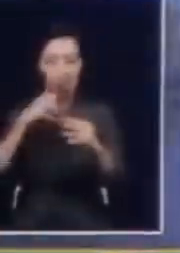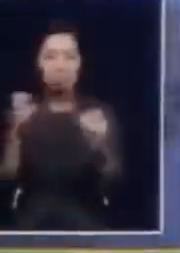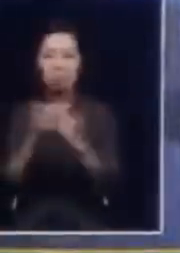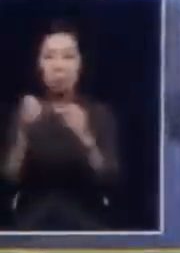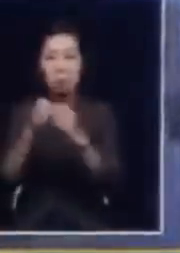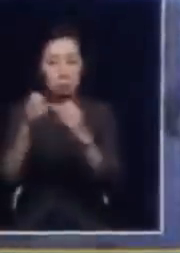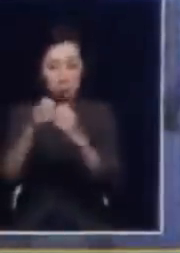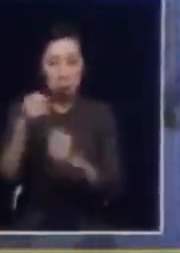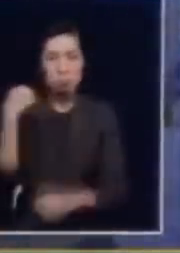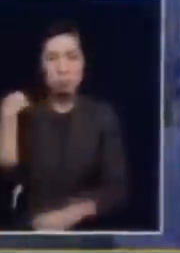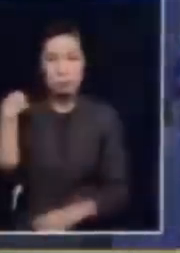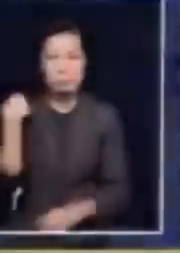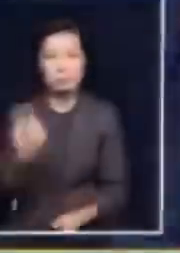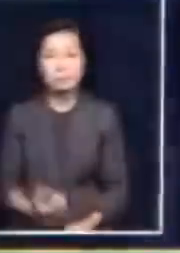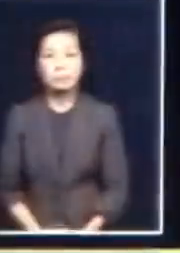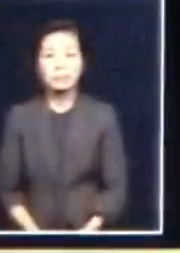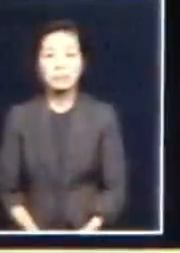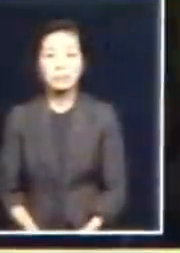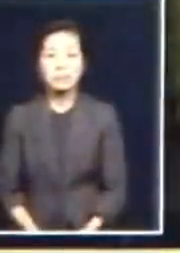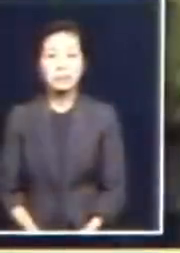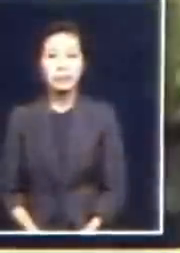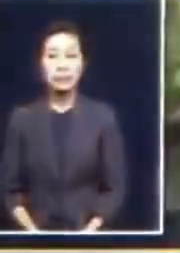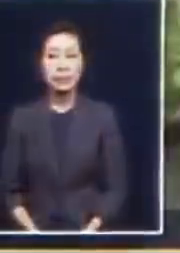ขึ้นอย่างแน่นอน